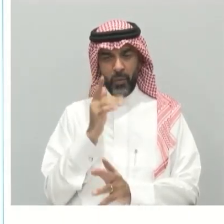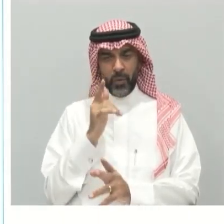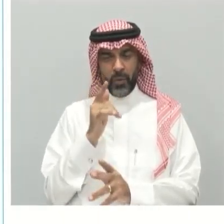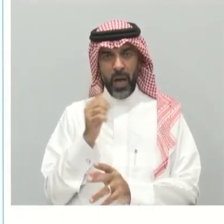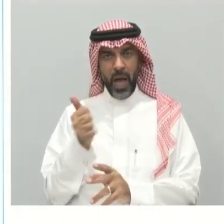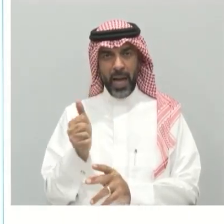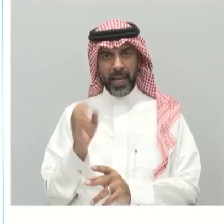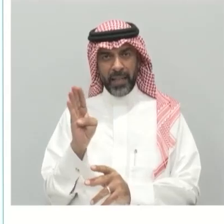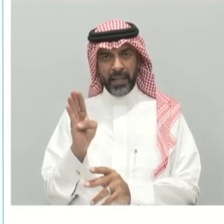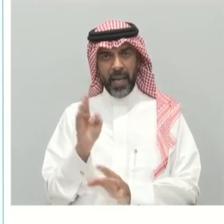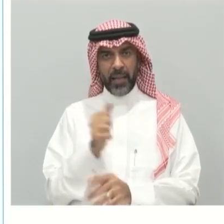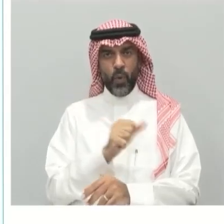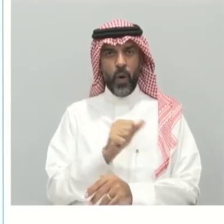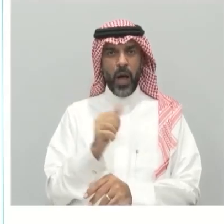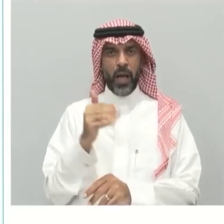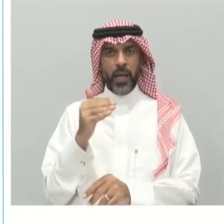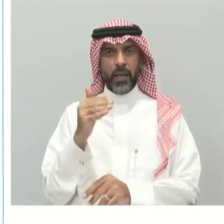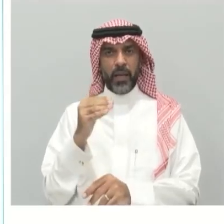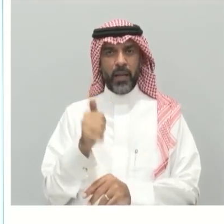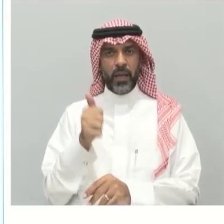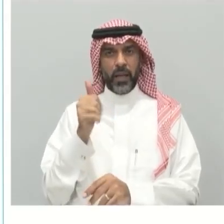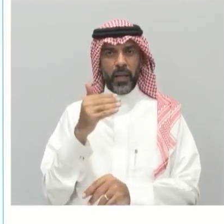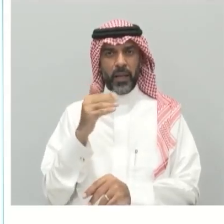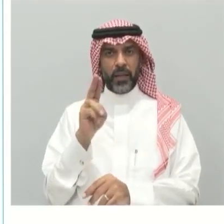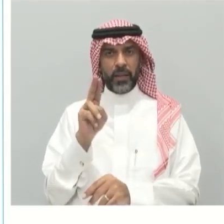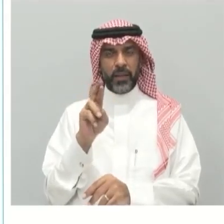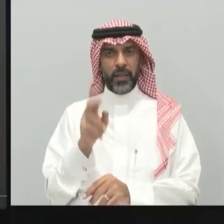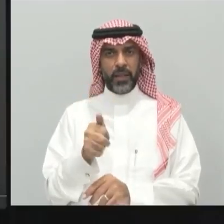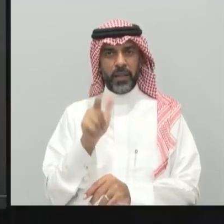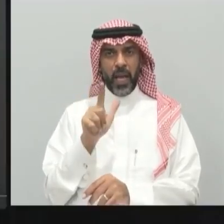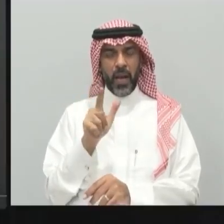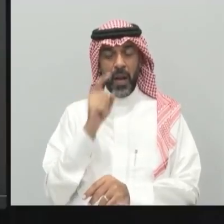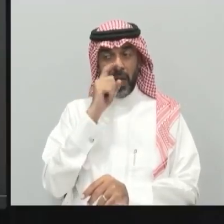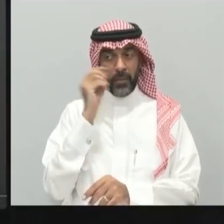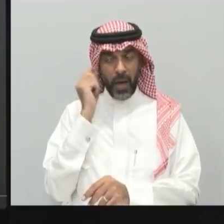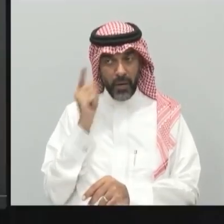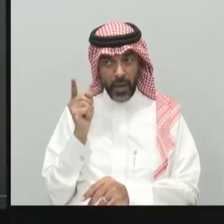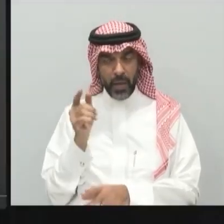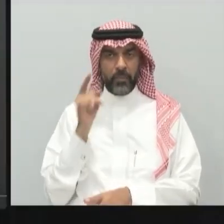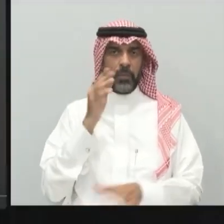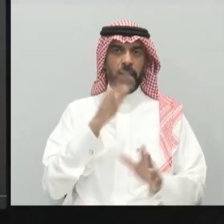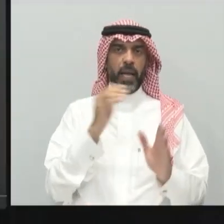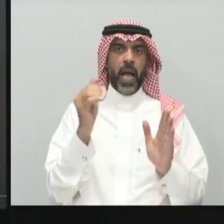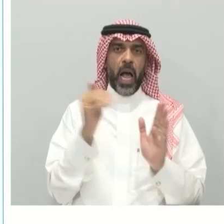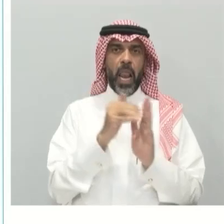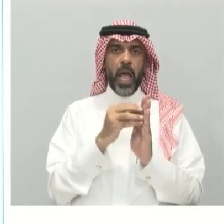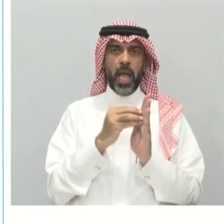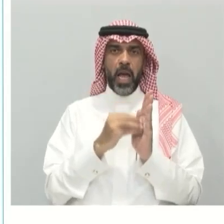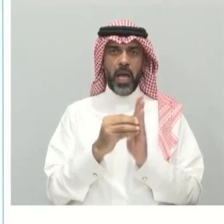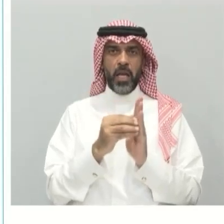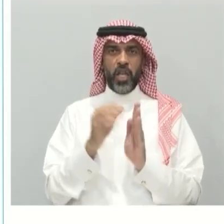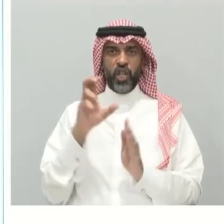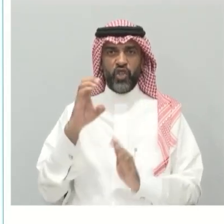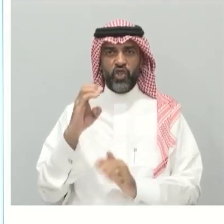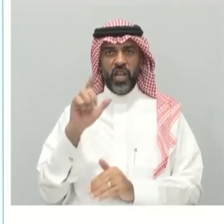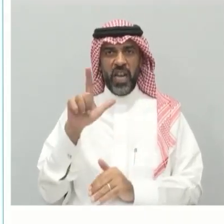لانها تفيدنا في الكيمياء الخلايا الجلفانيه لانه اليه عملها تعتمد على الاكسده والاختزال